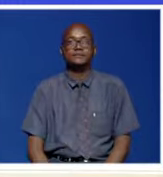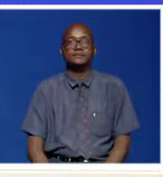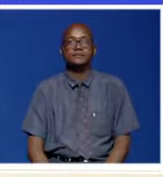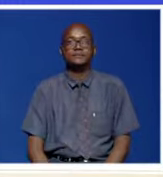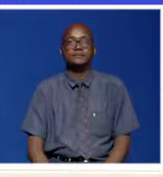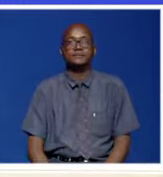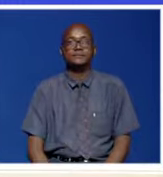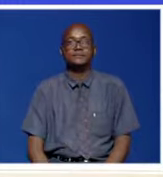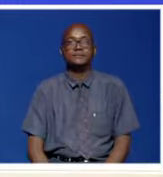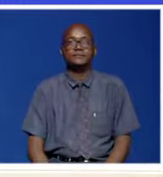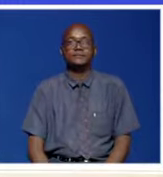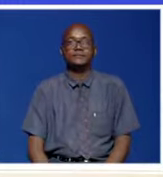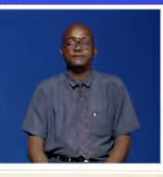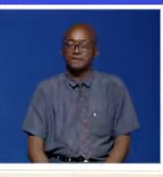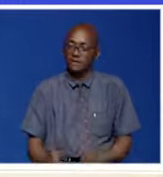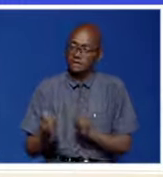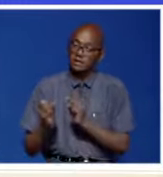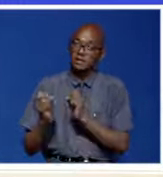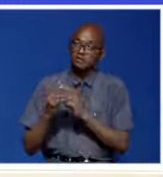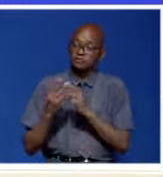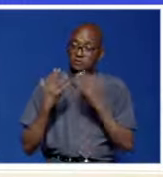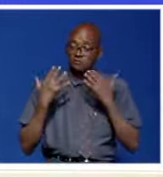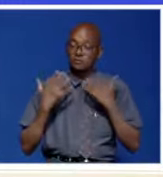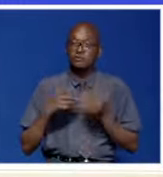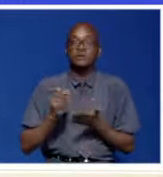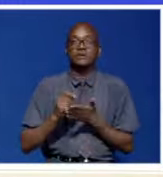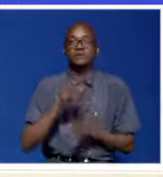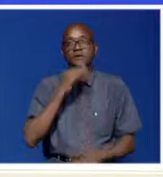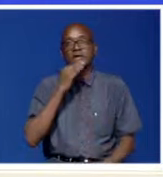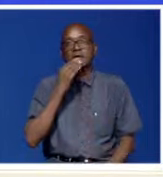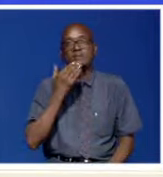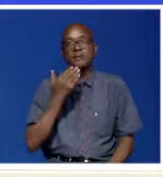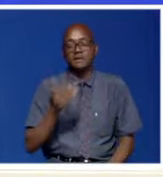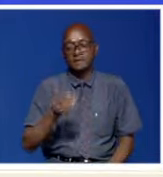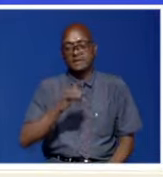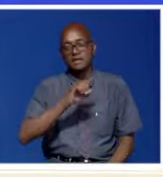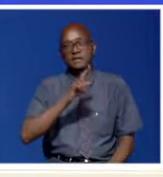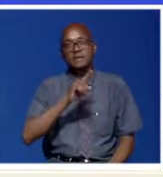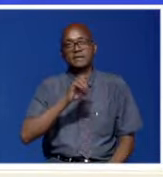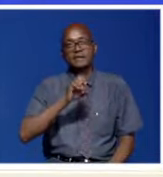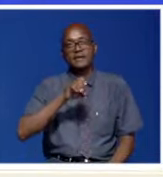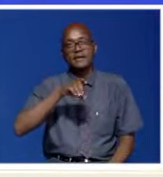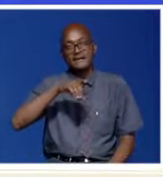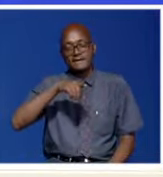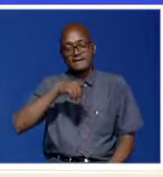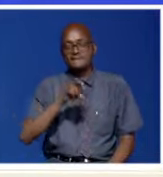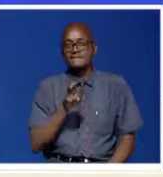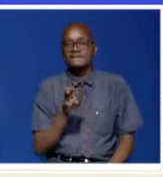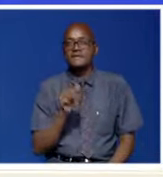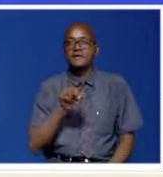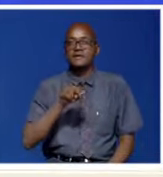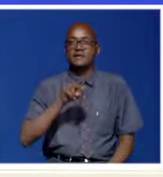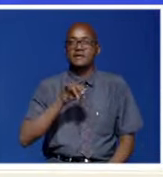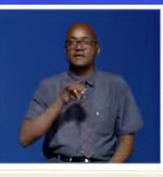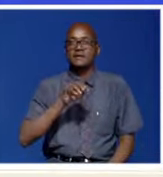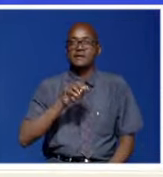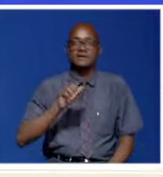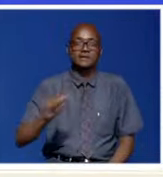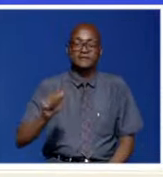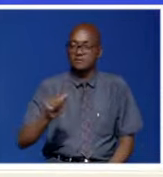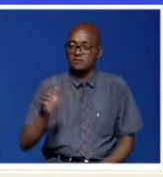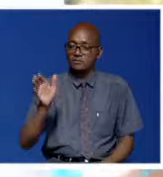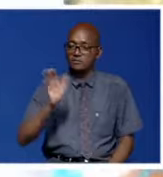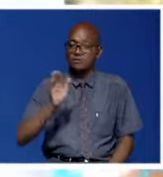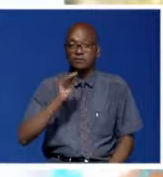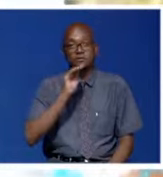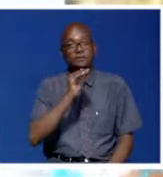Nako mkoani Arusha, mwili wa aliyekuwa mwandishi wa habari mwandamizi Zefani ya Ubwani umeagwa leo mkoani humo na kusafirishwa